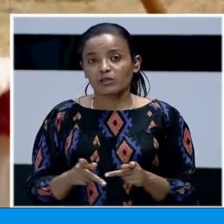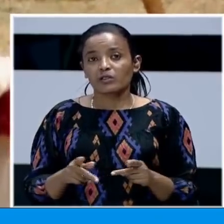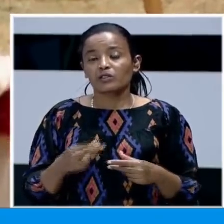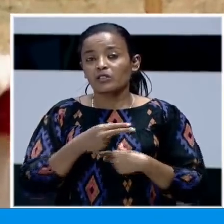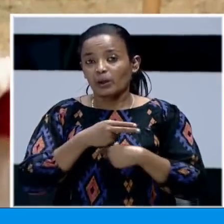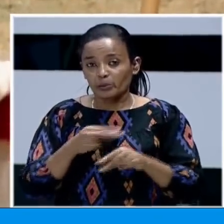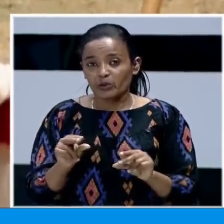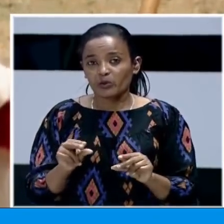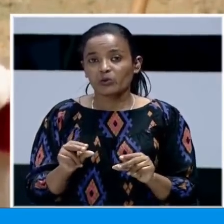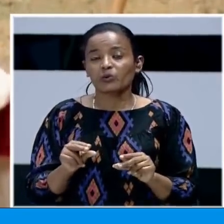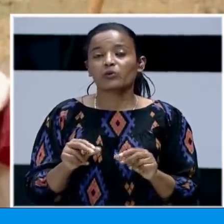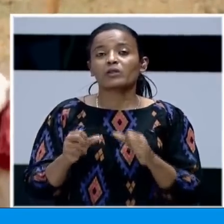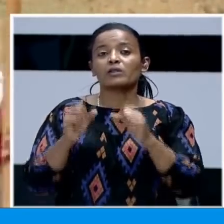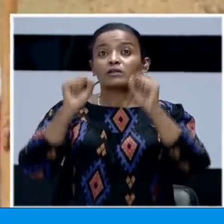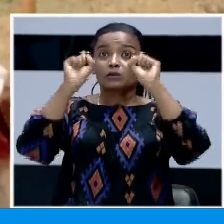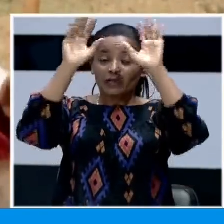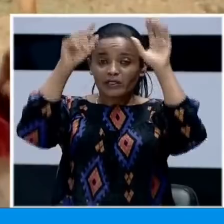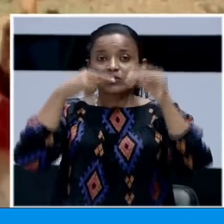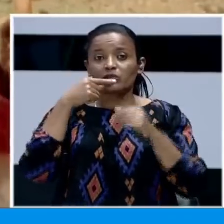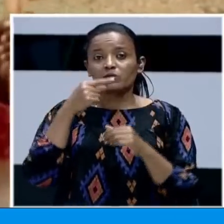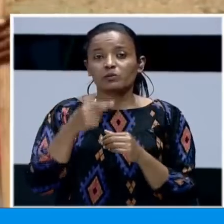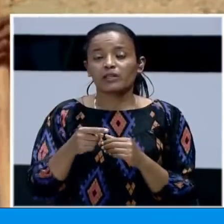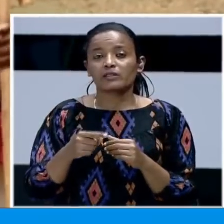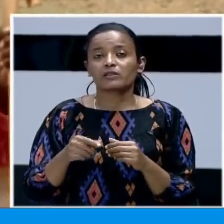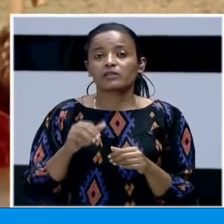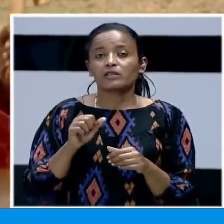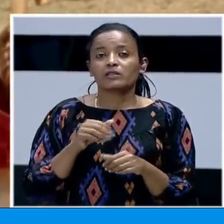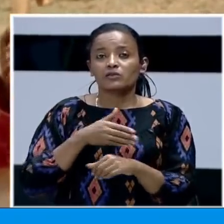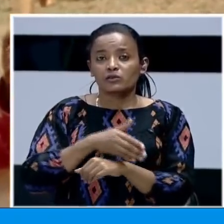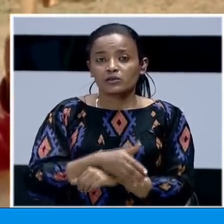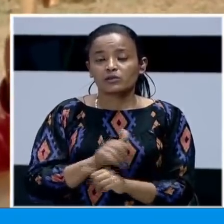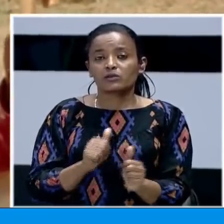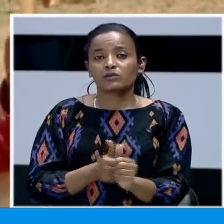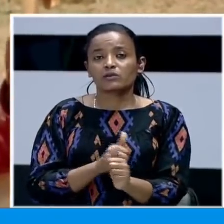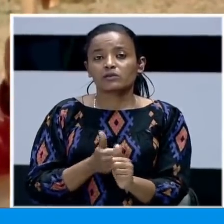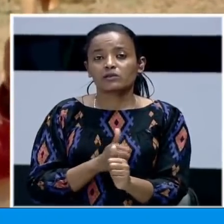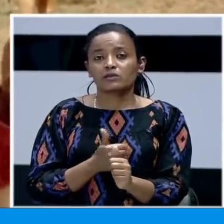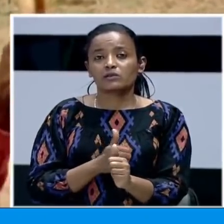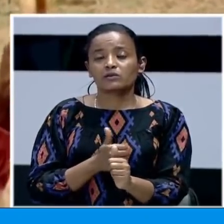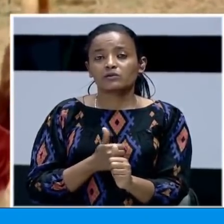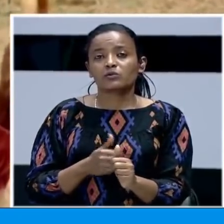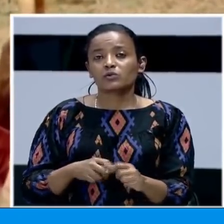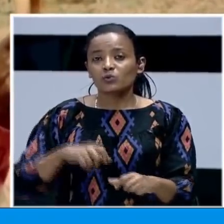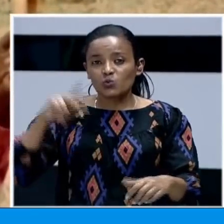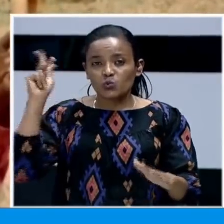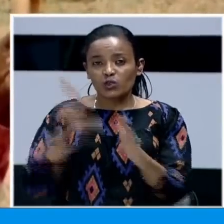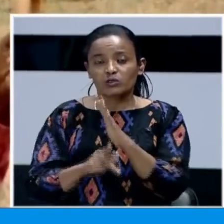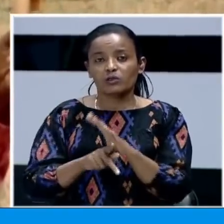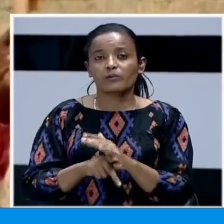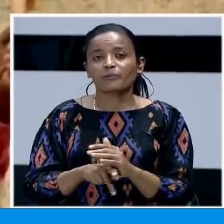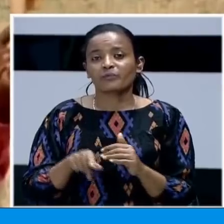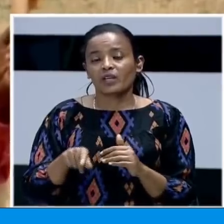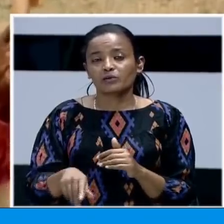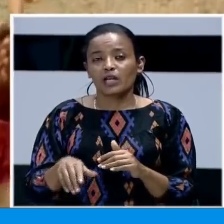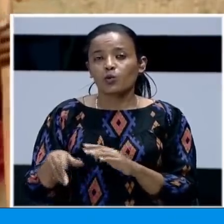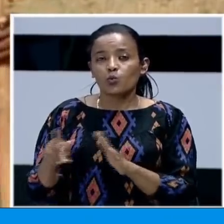መሳብይረን ከማርኺዩ ይዝባል ዳሃር ወይ ተኻታተል ናይ ቢረን ዝን ወራት ወራት ገረ ወቀያሞ አብዚያ